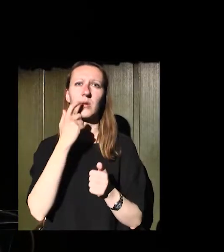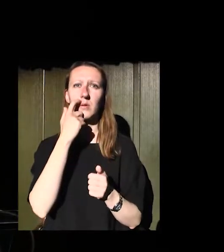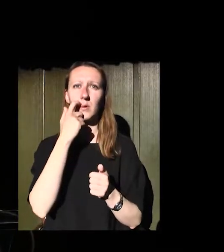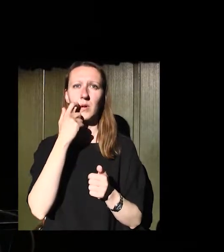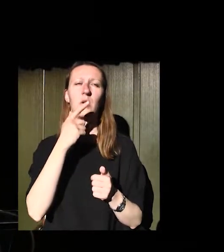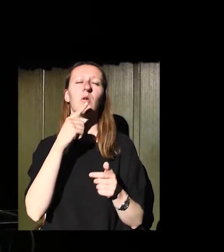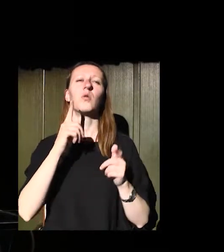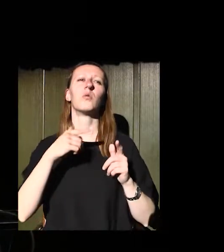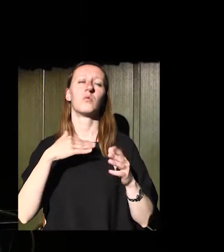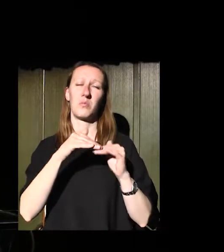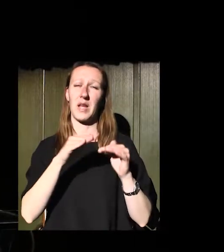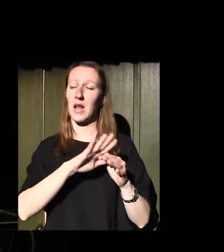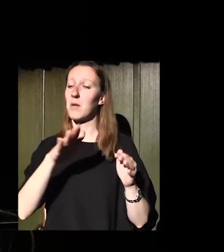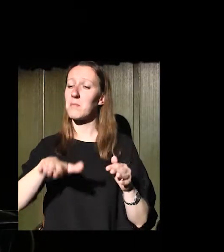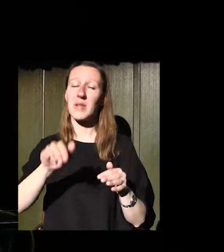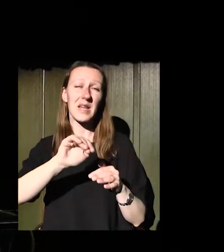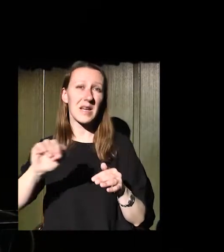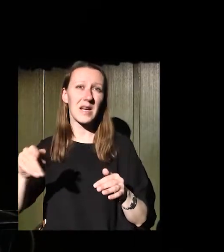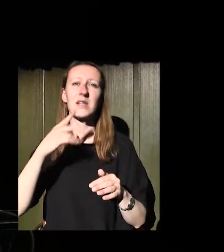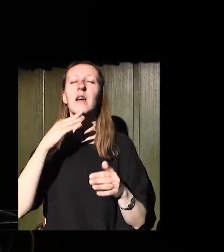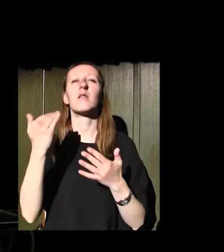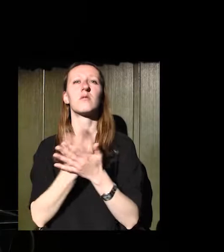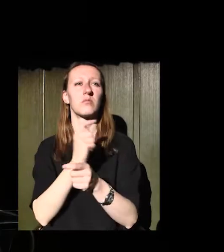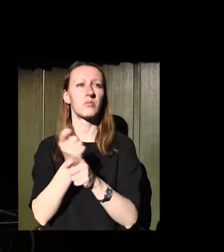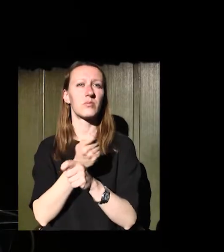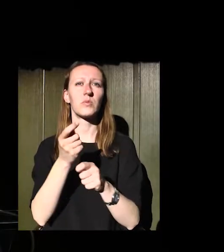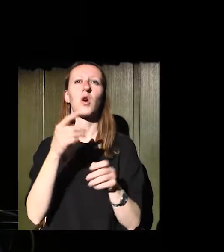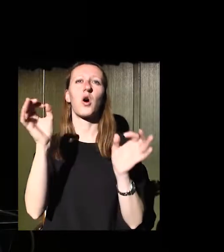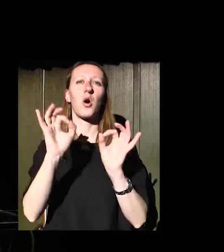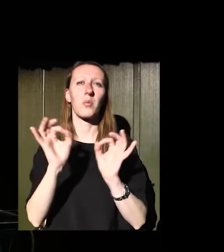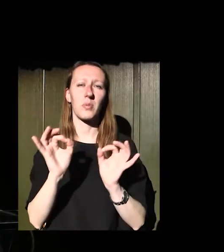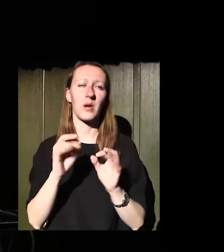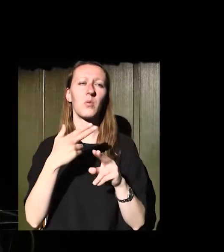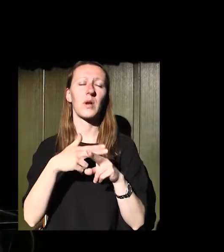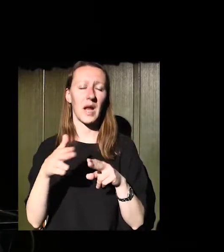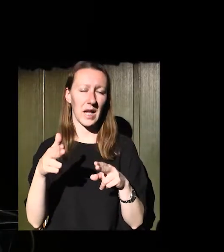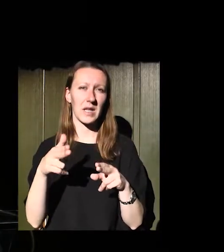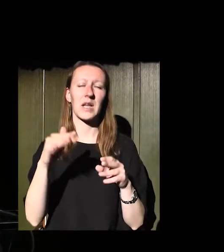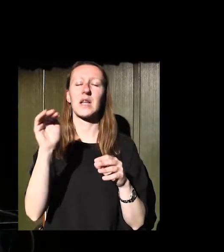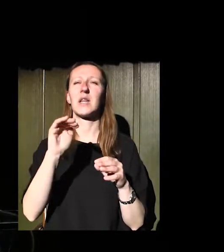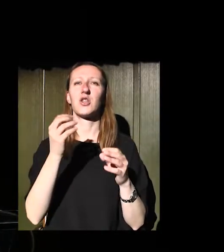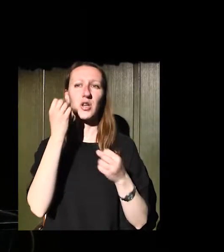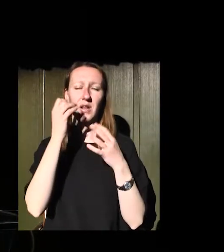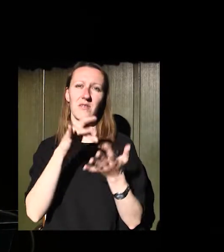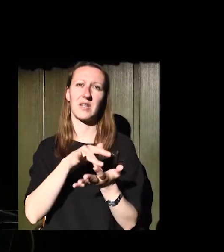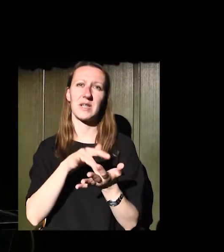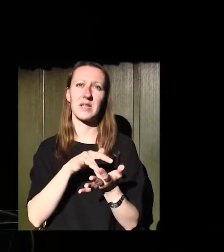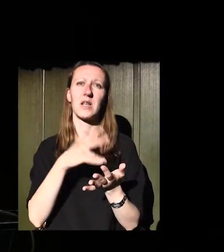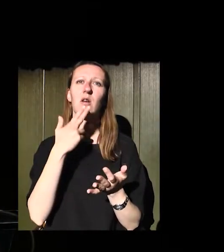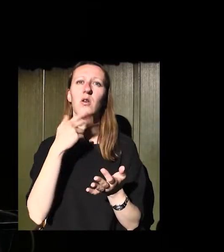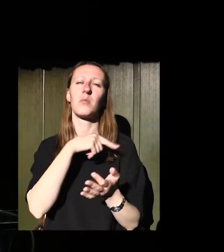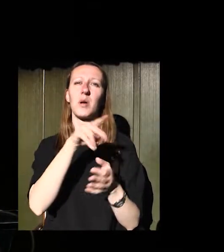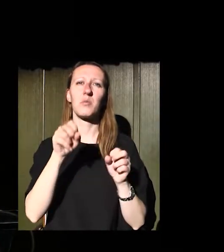sport. Po mjeri naših najmlađih obnovili smo i suvremeno uredili dječji kreativni